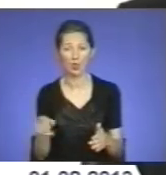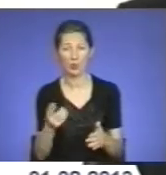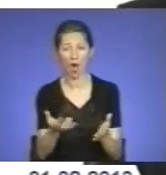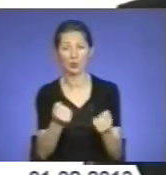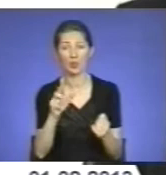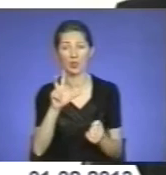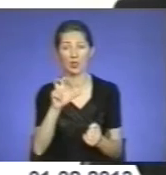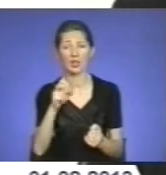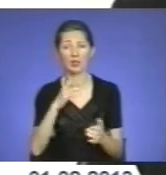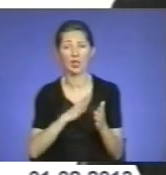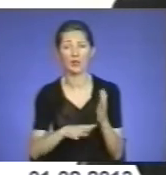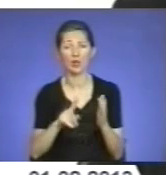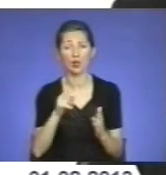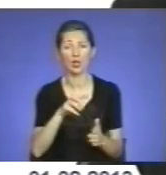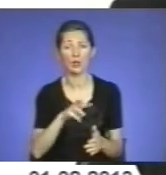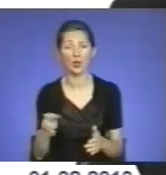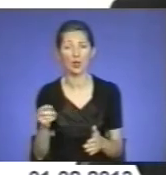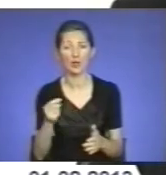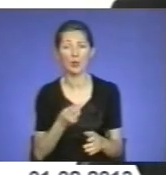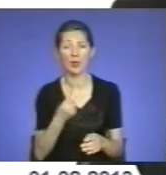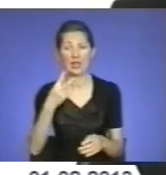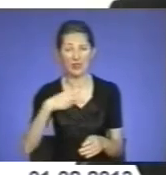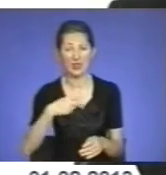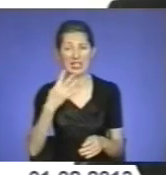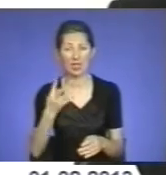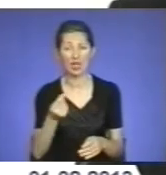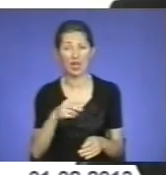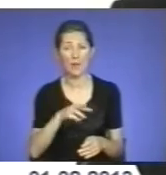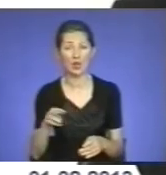391 мільйон гривень, або на 24 мільйони гривень більше, як